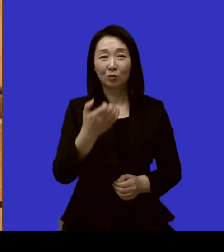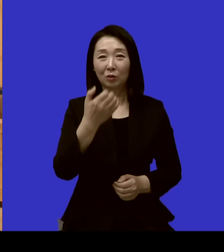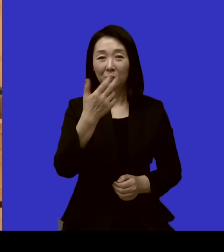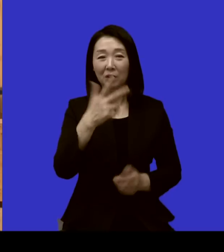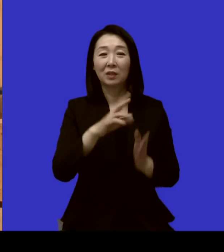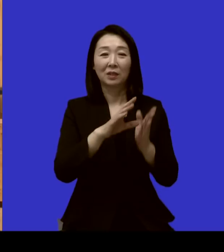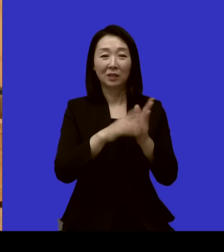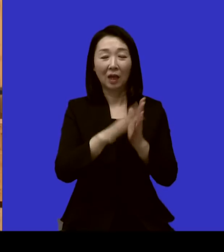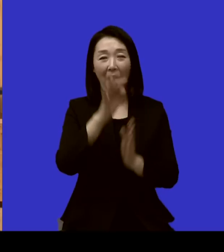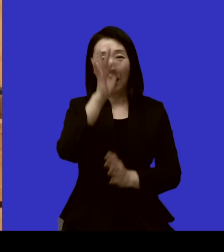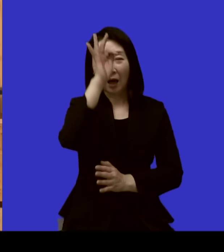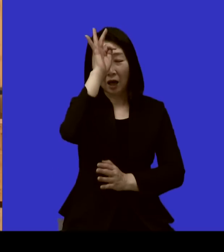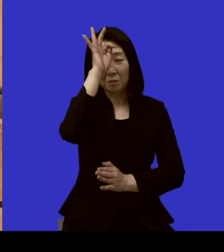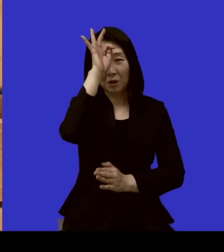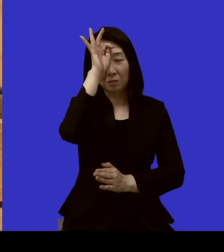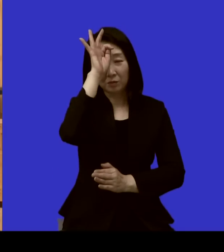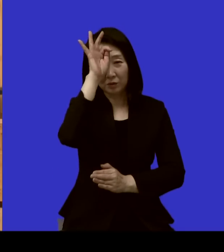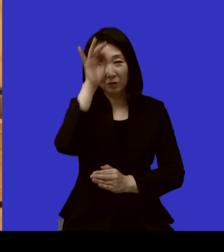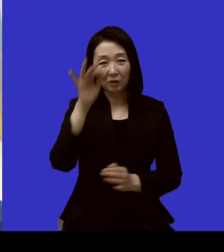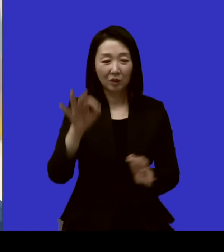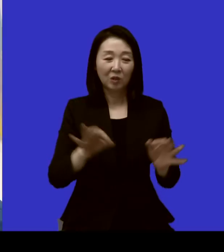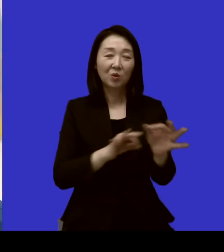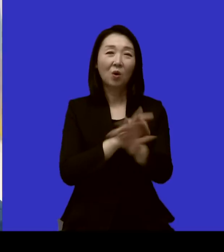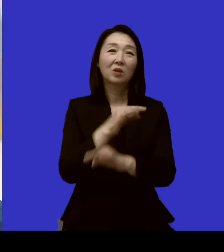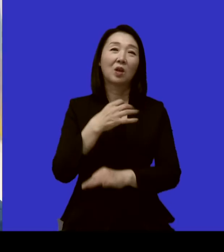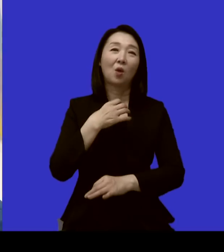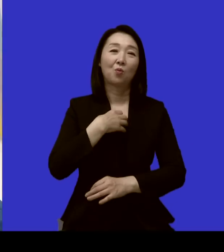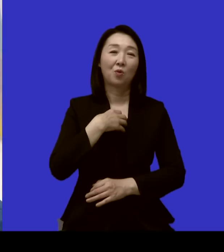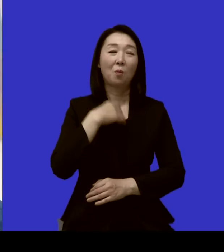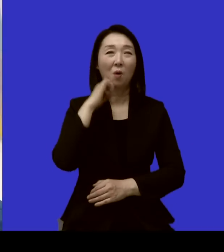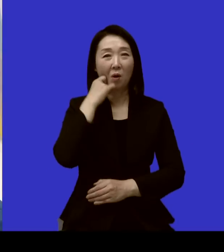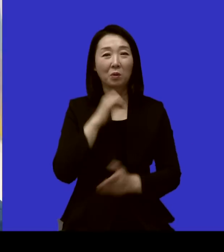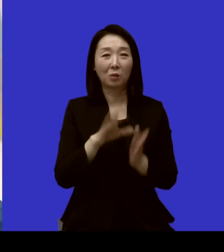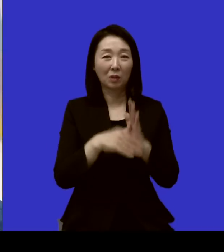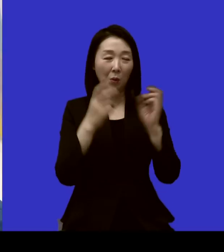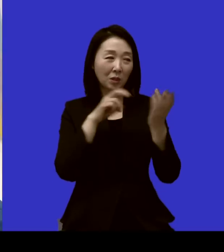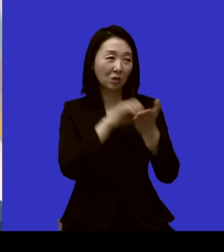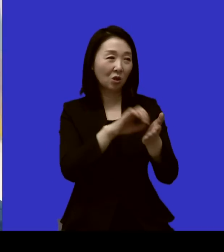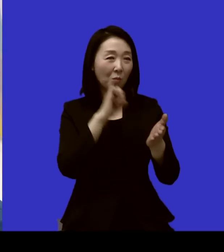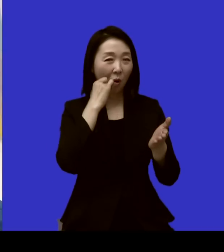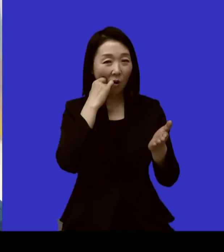예. 국가 부도 위기가 그렇죠, 있었던 그렇죠. 상황이라 취업도 안 되고 예. 생활은 되게